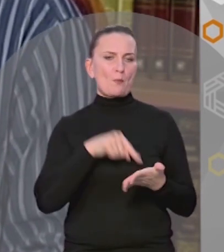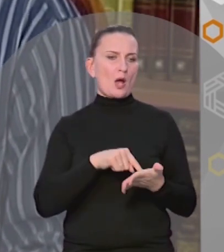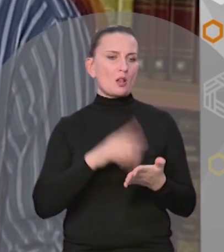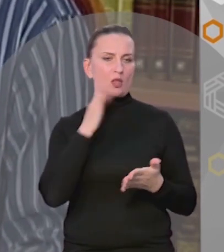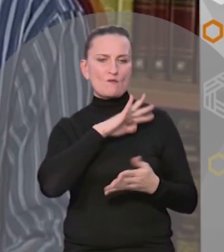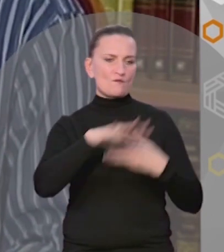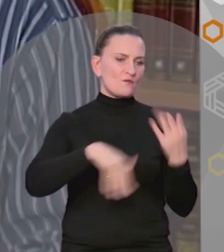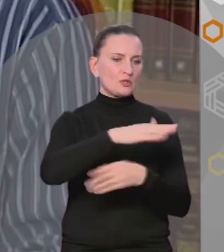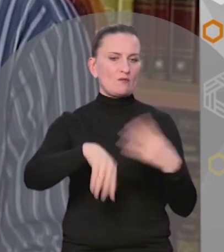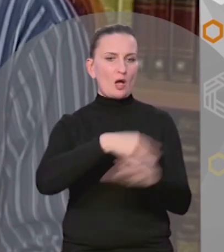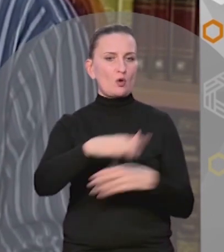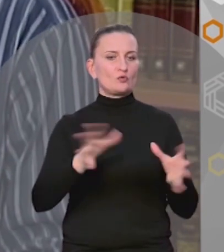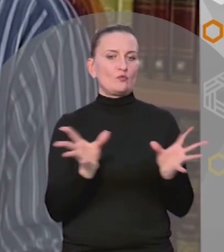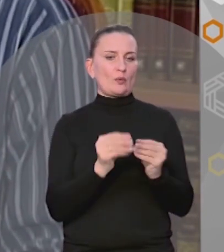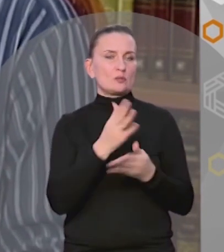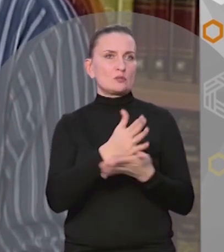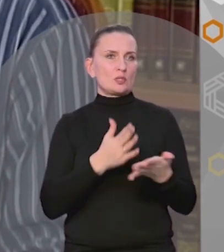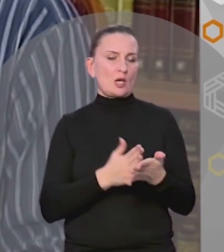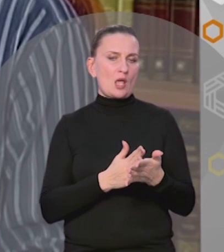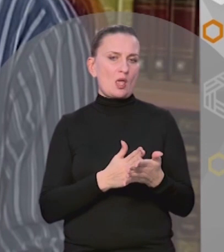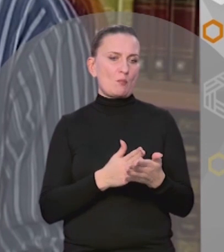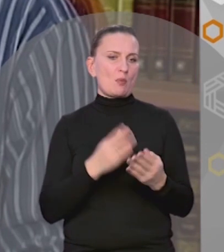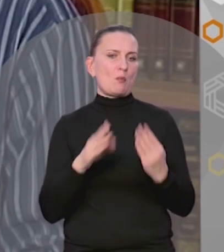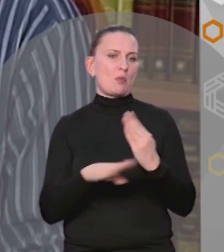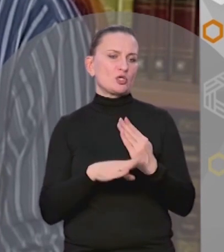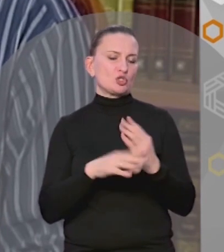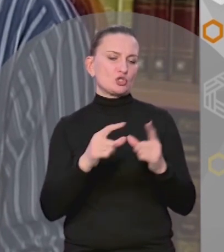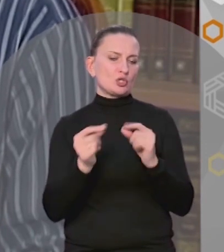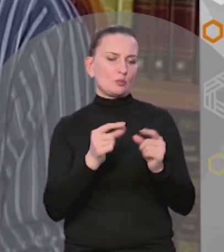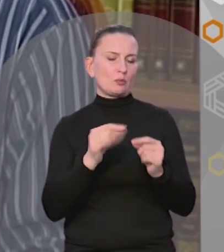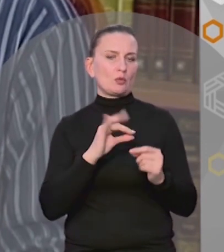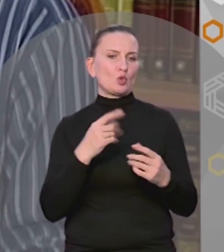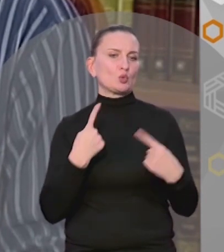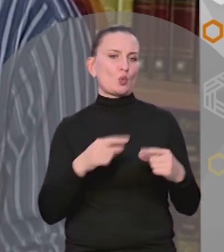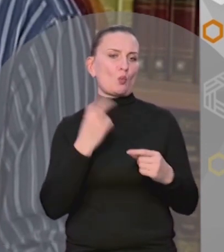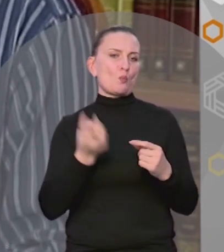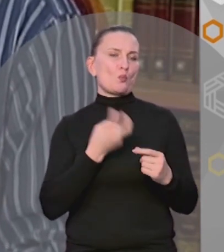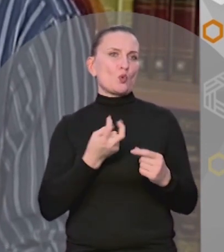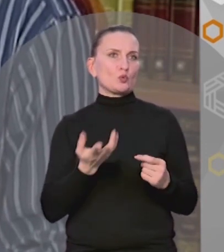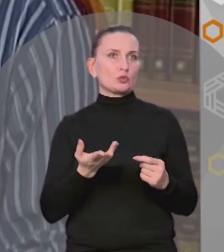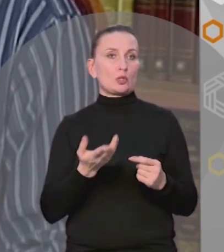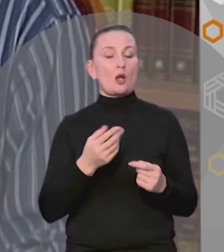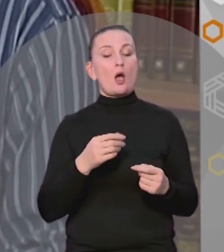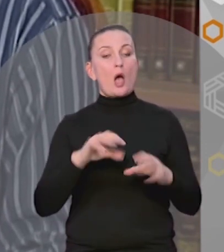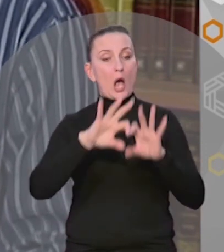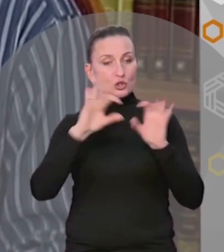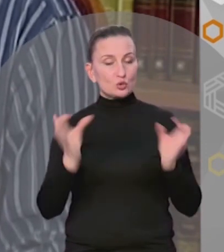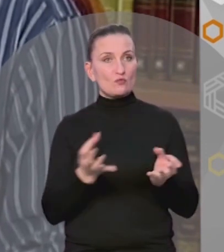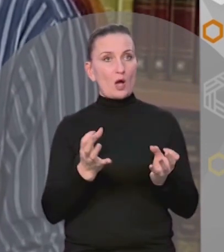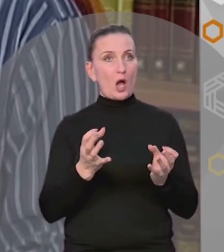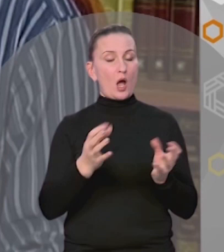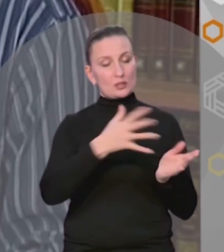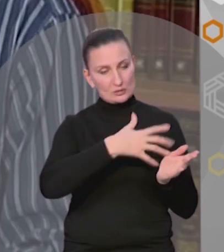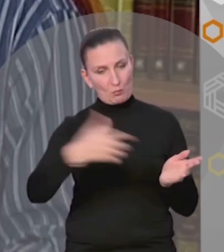водоворот вместе с корками хлеба, щепками и прочим мусором. А штурвал сорвало